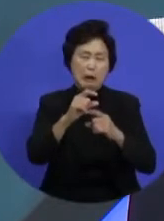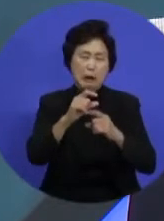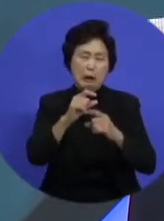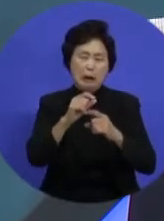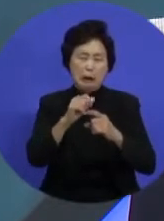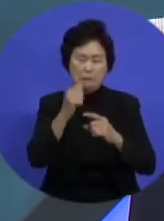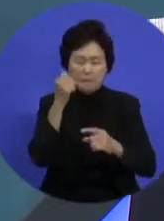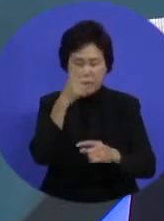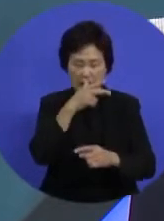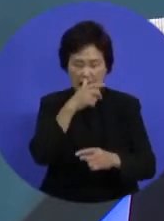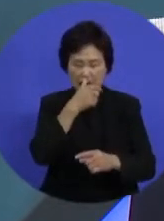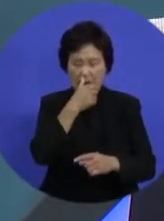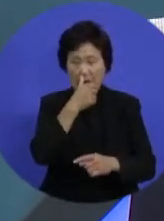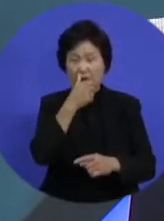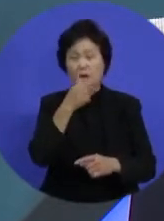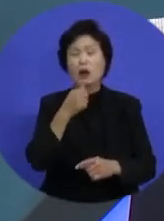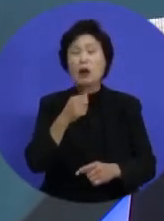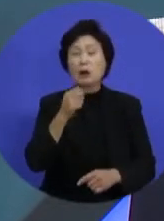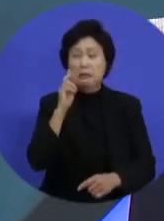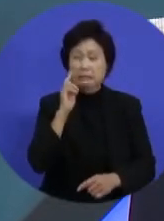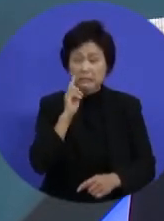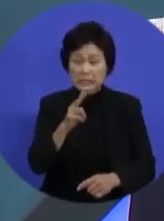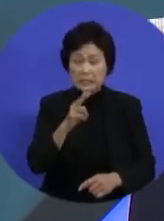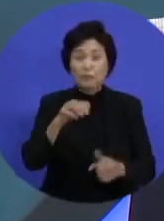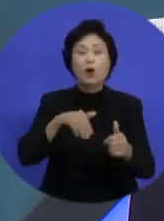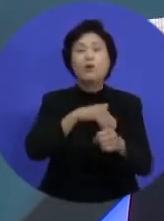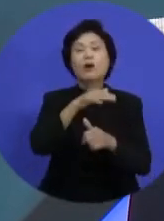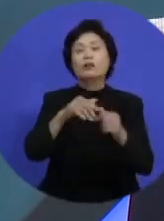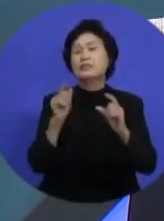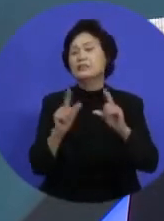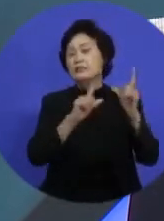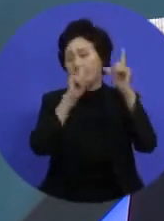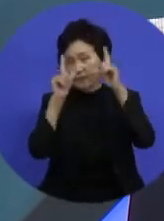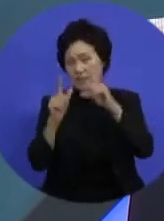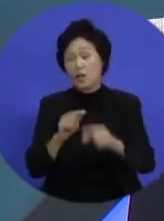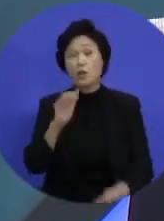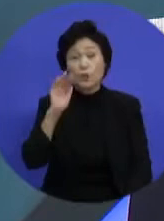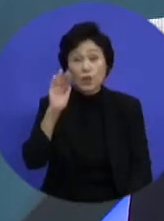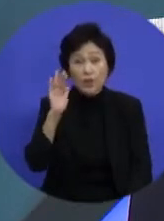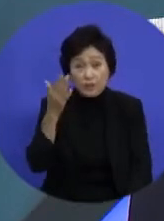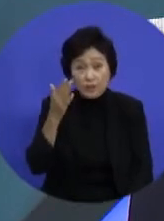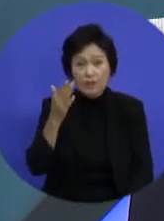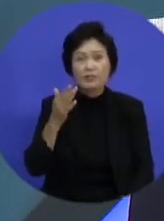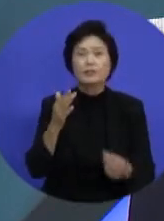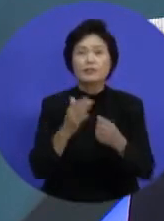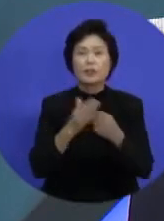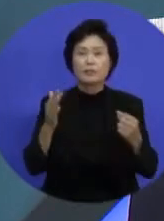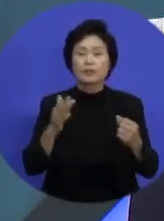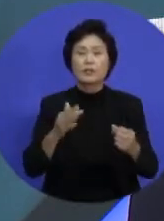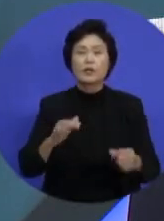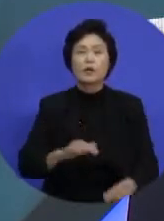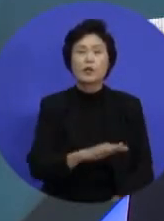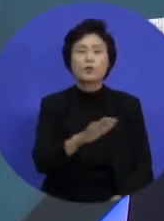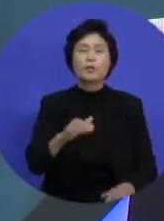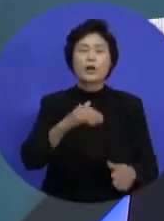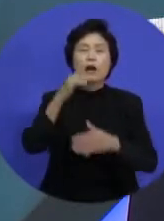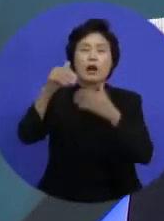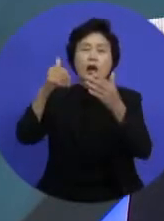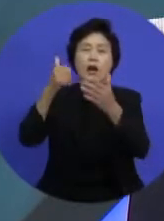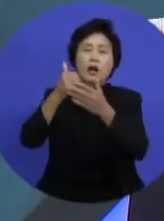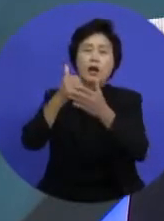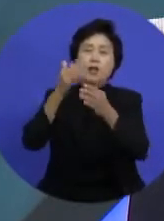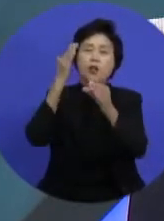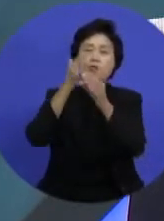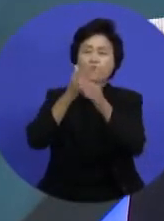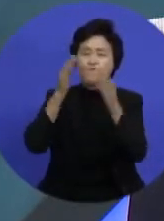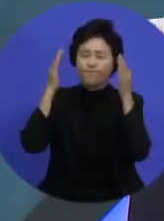아이들이 정말로 진리 위에 기초를 두고 이것을 하나님께 중심을 두고 살아가지 않으면 아이들이